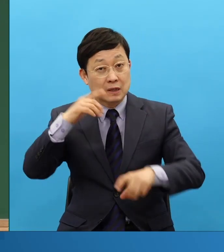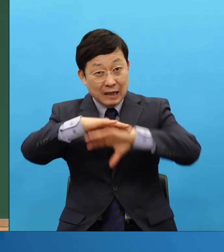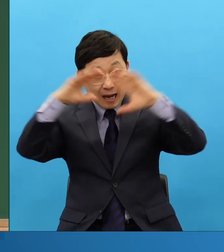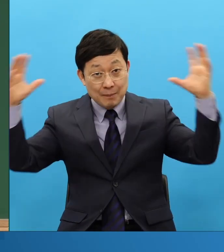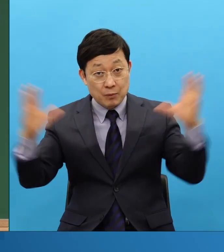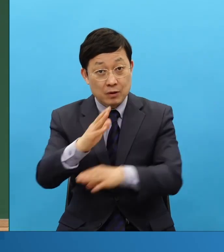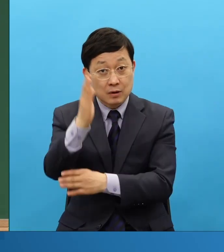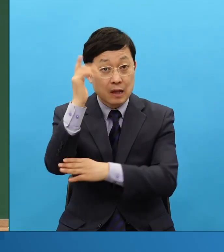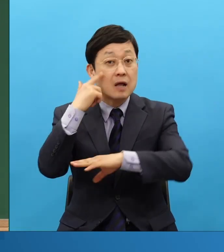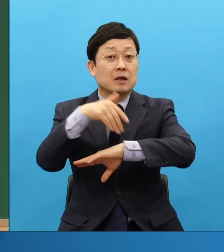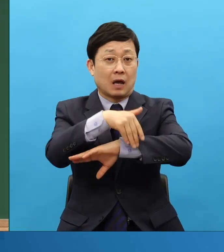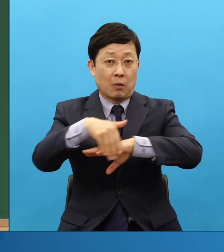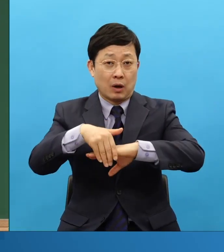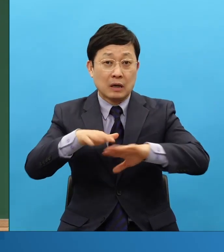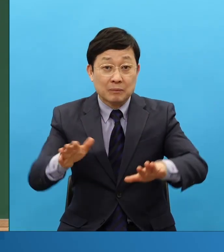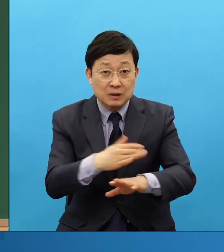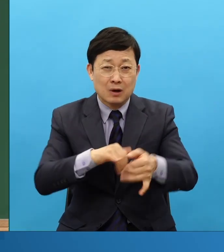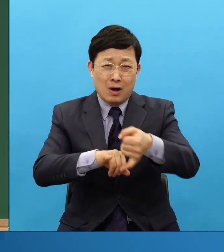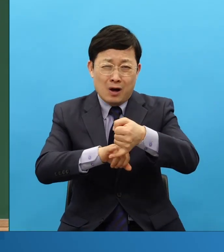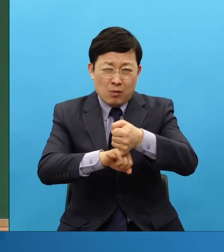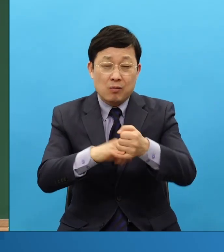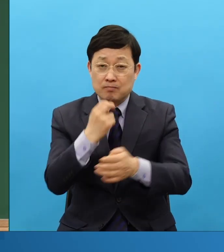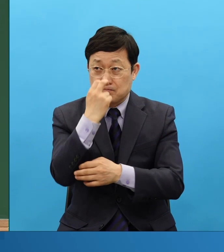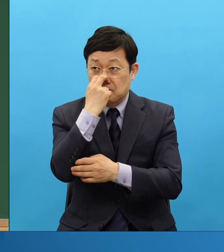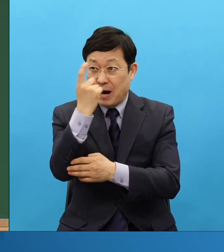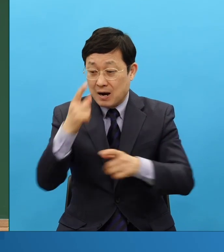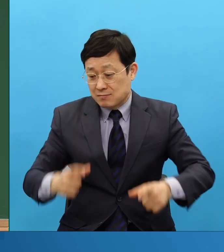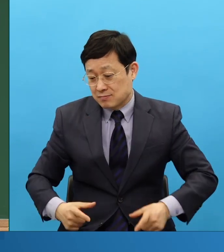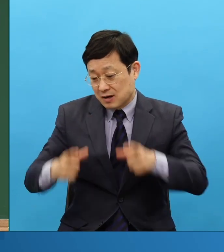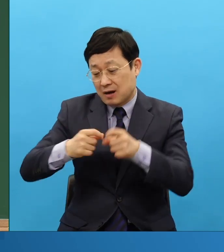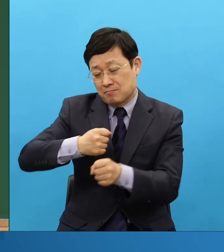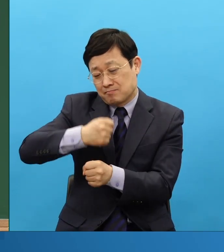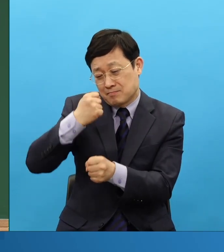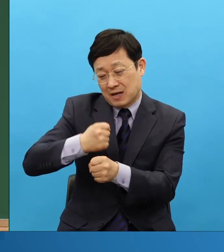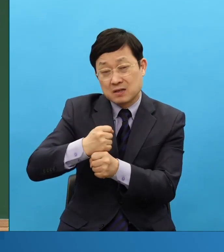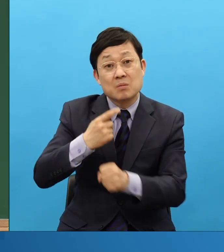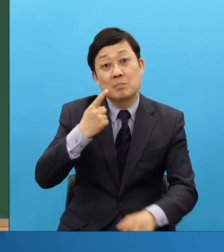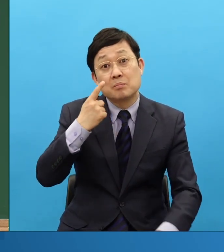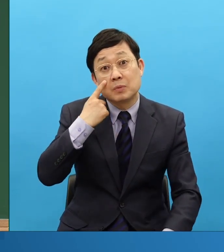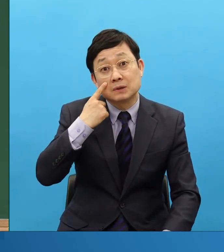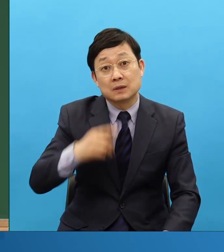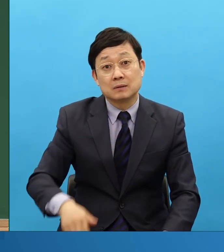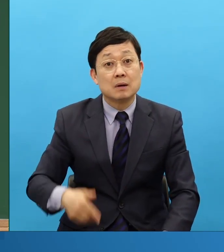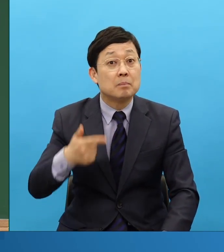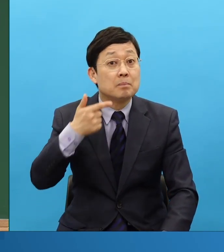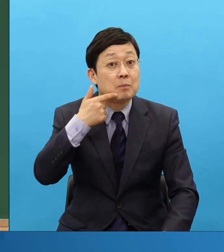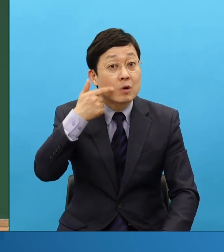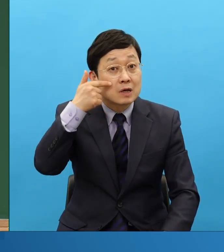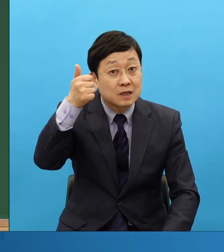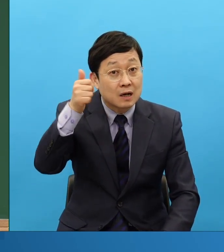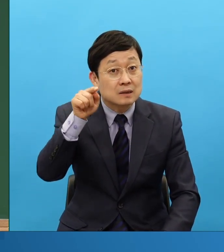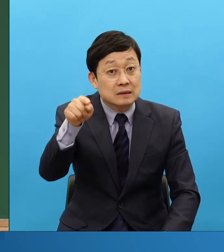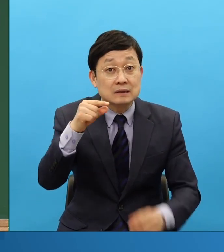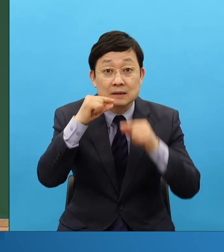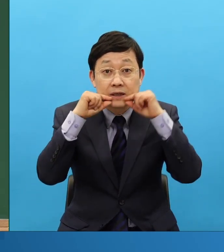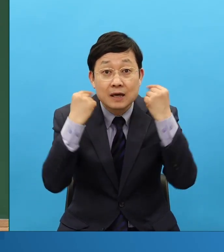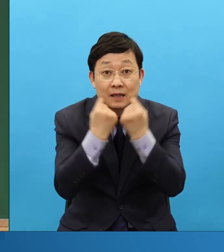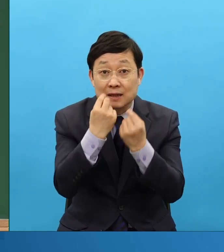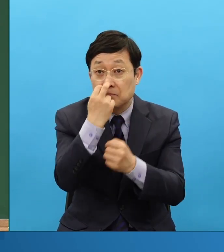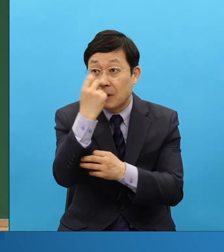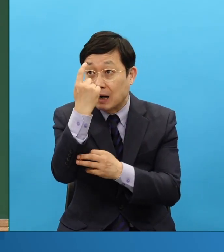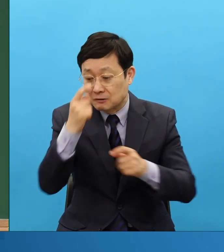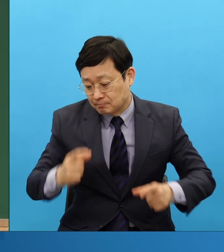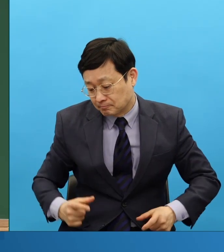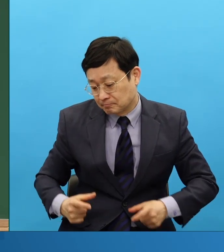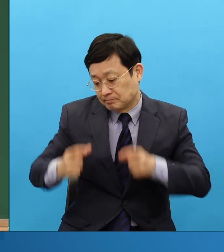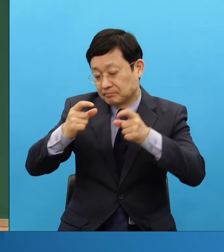simple. And when we have pastors who gather in Daegu, you have to. 아주 쉽습니다. 목회자의 망대를 만들어 안 만들어 놓으면 어려운 겁니다. This is